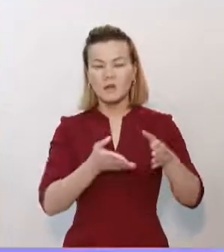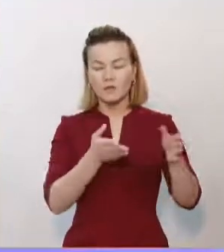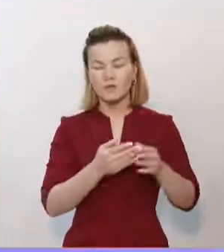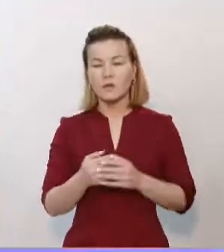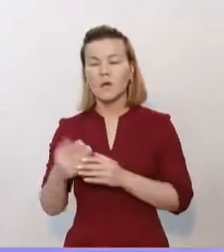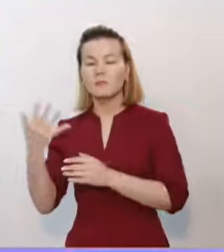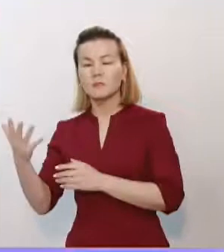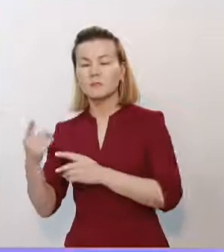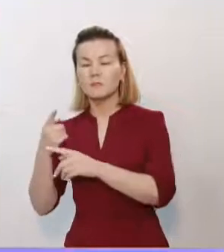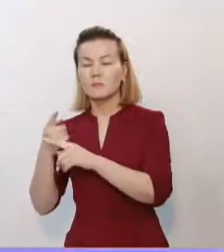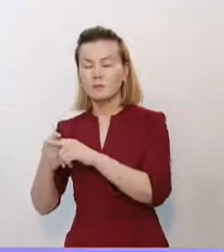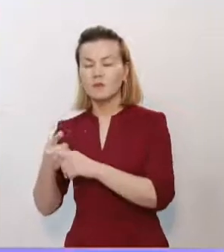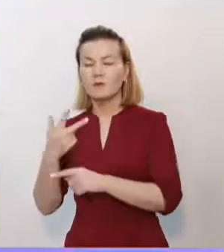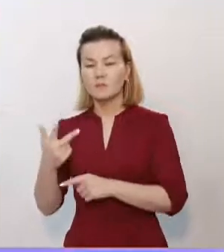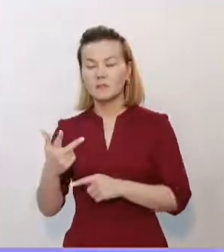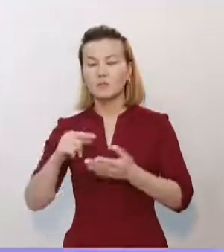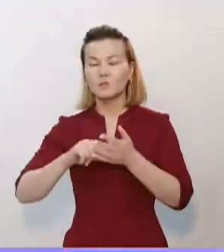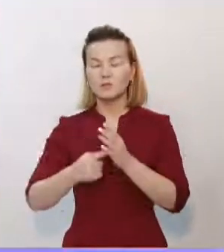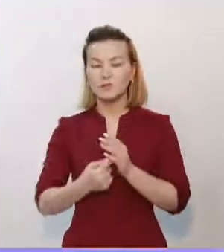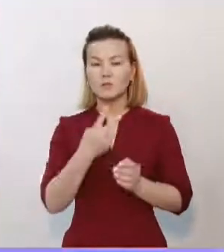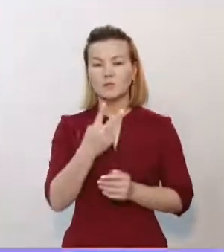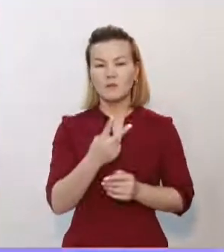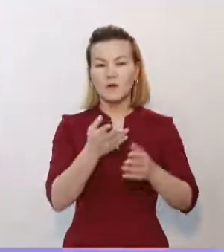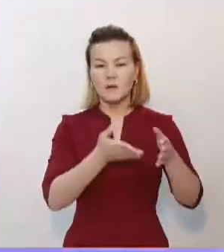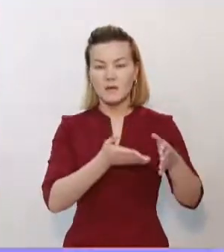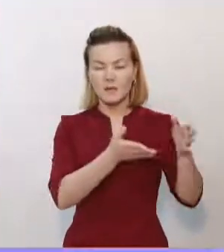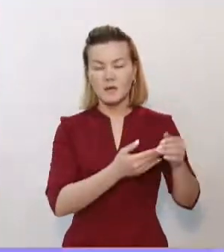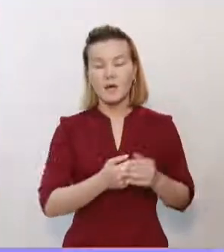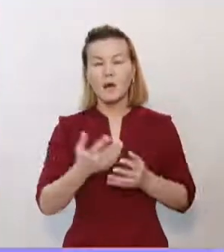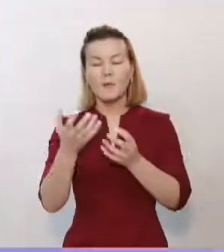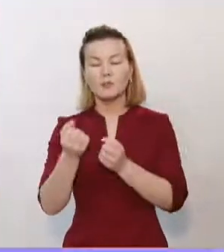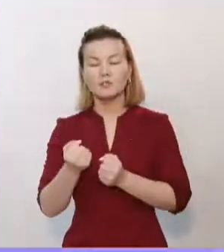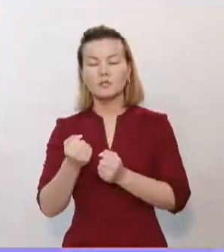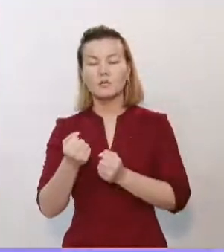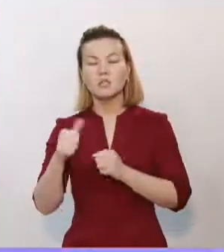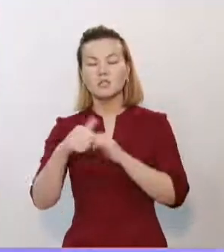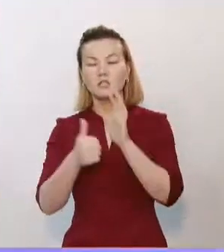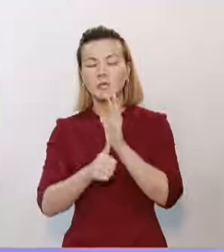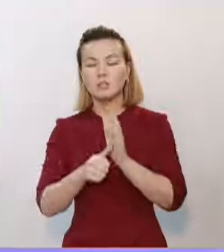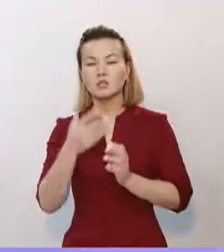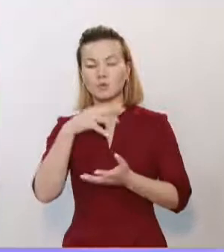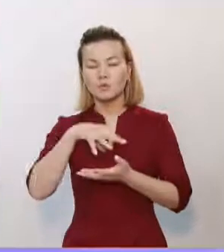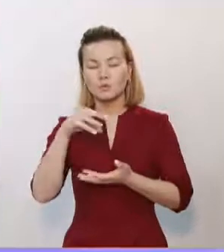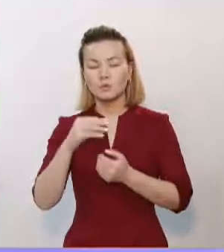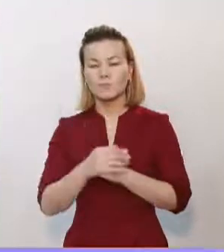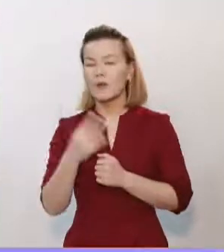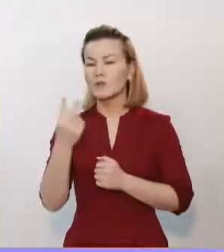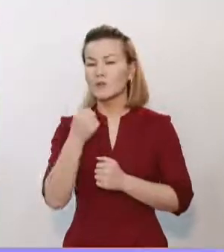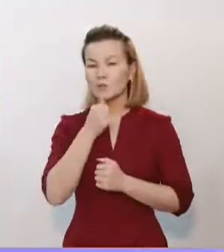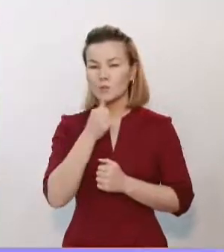3 и умножили на 2 ряда. Получили 16 груш. Второй